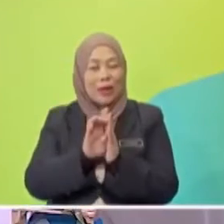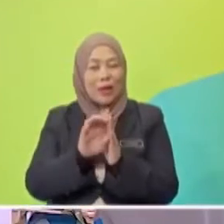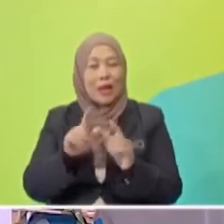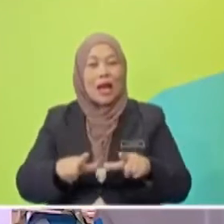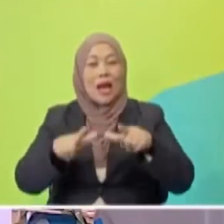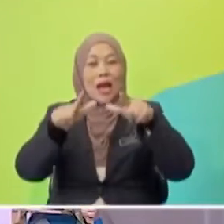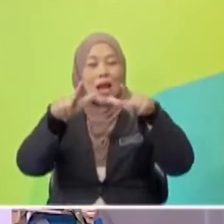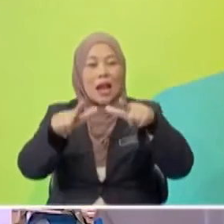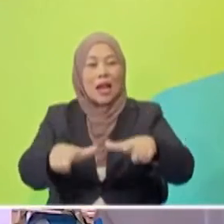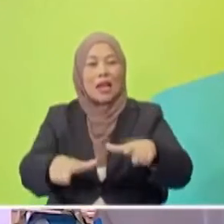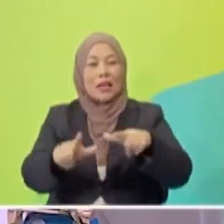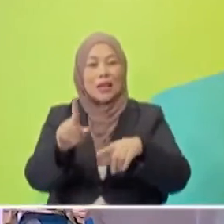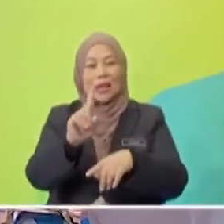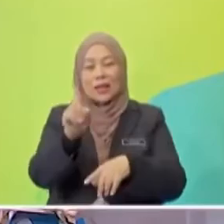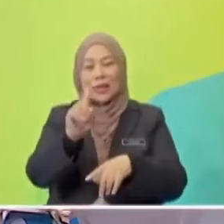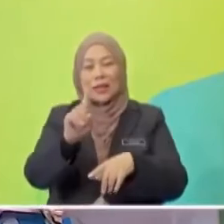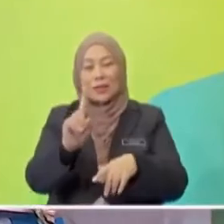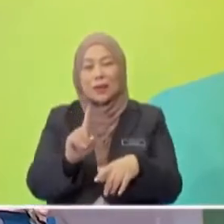permainanku adalah